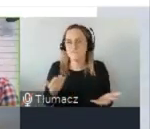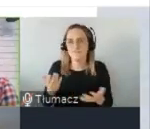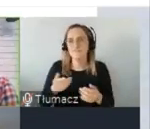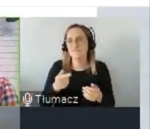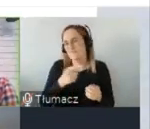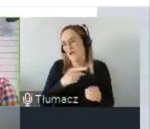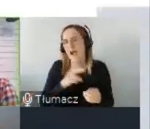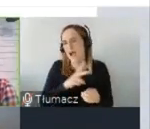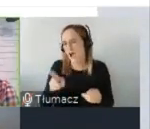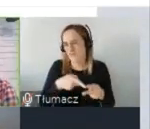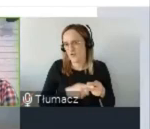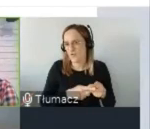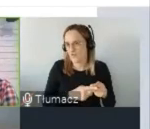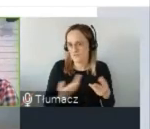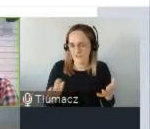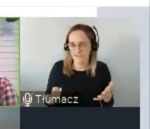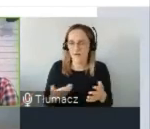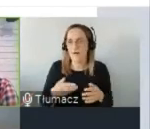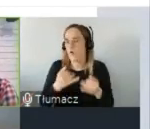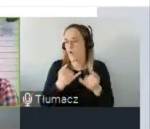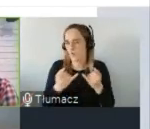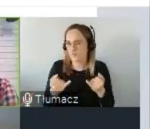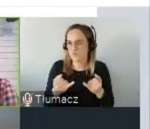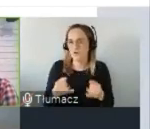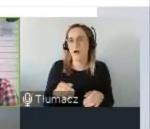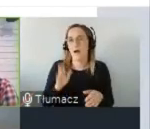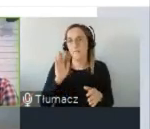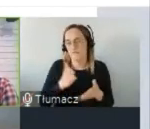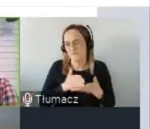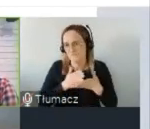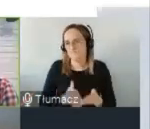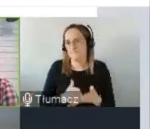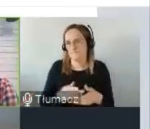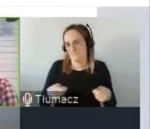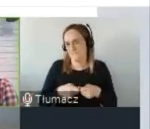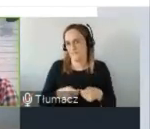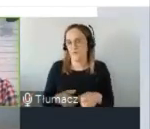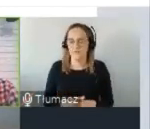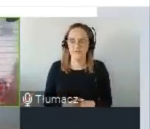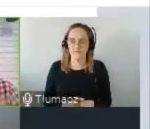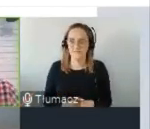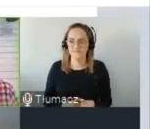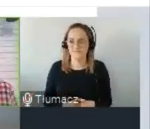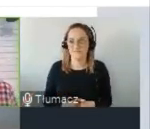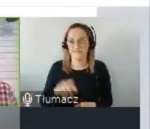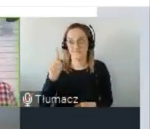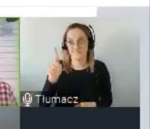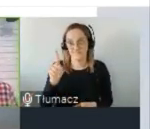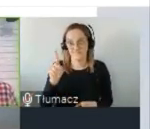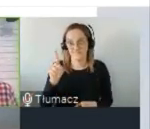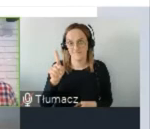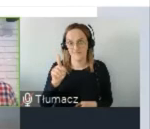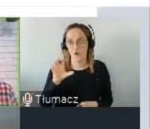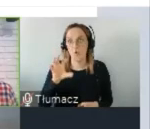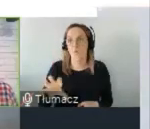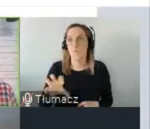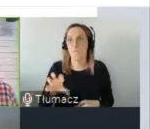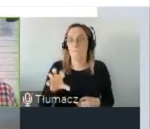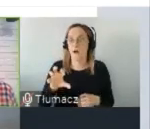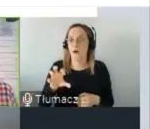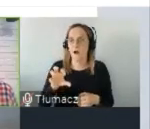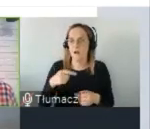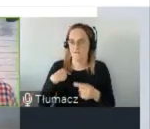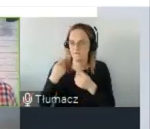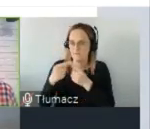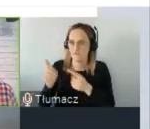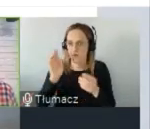to z wszystkimi narzędziami, na początku może być różnie, ale będziemy sobie radzić wspólnie wtedy. A jeszcze do grupy mógłbym wysłać link, jeśli mogę